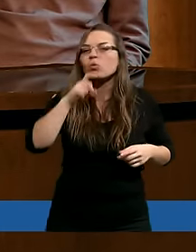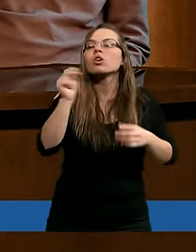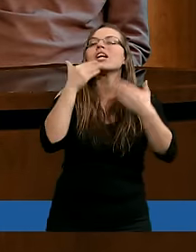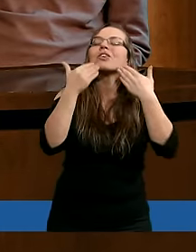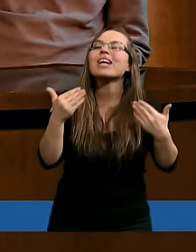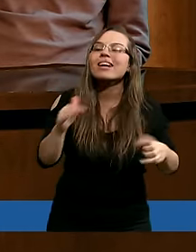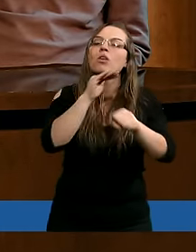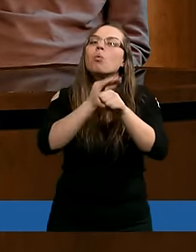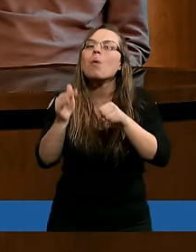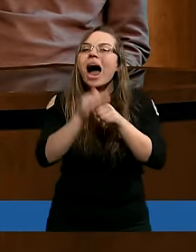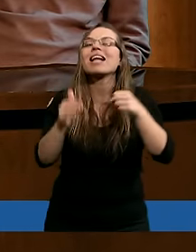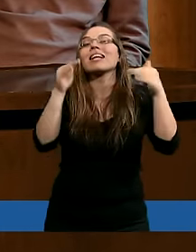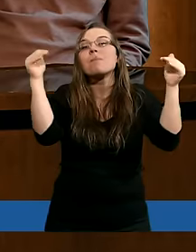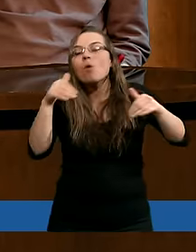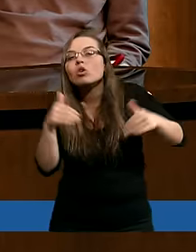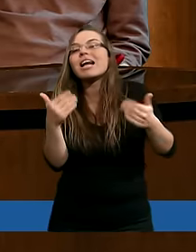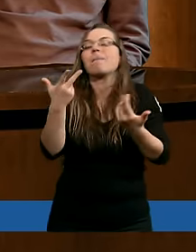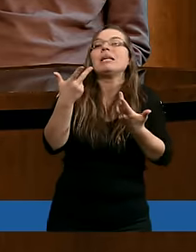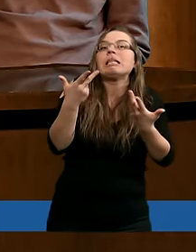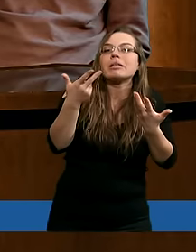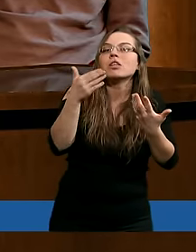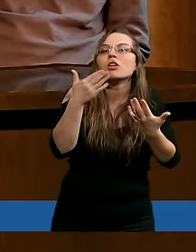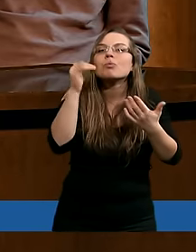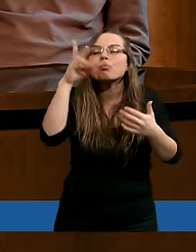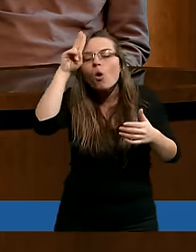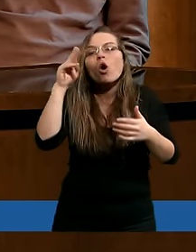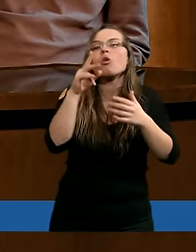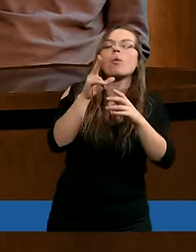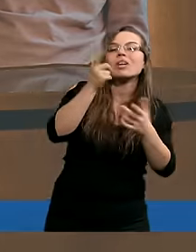łasce Bożej jesteśmy po prostu chronieni przed jego bezpośrednim wpływem.